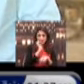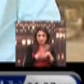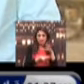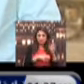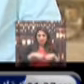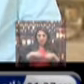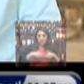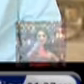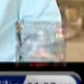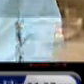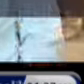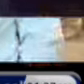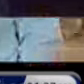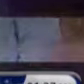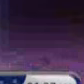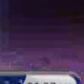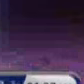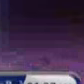محافظ دمياط.